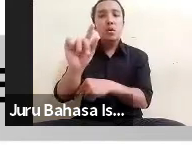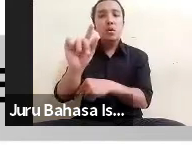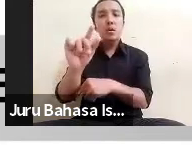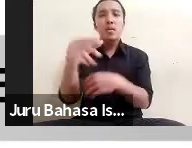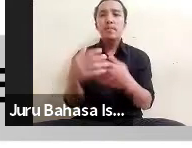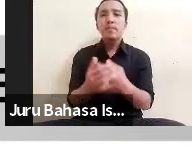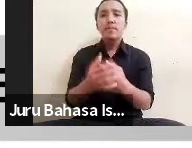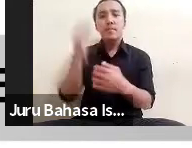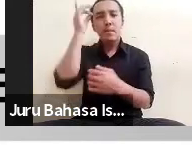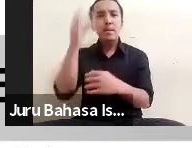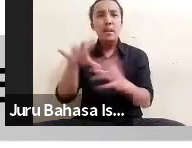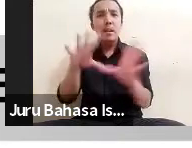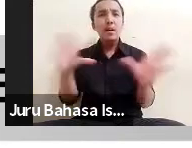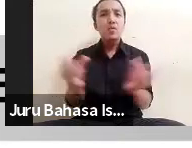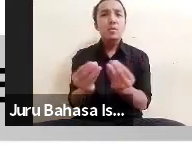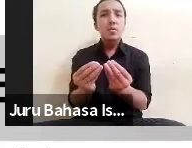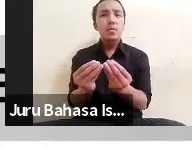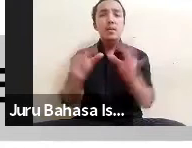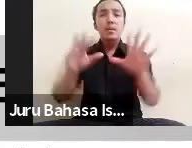ini mulai dengan